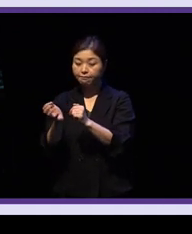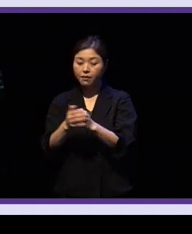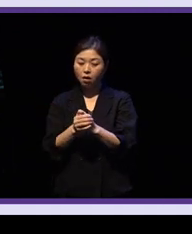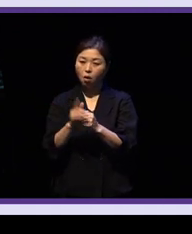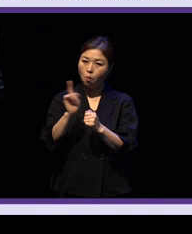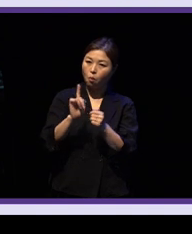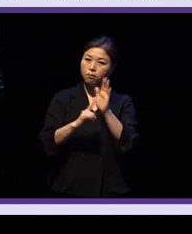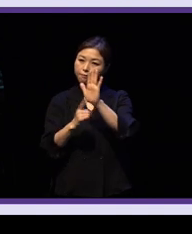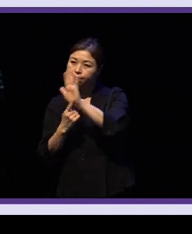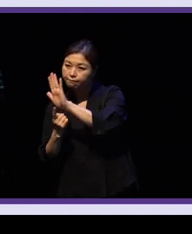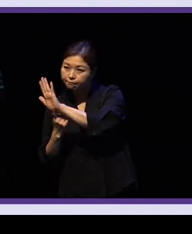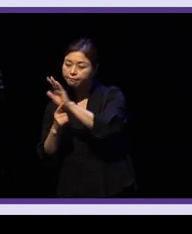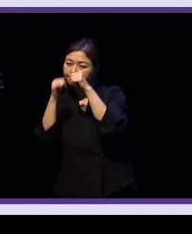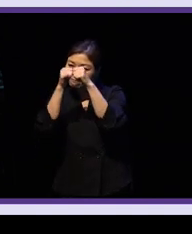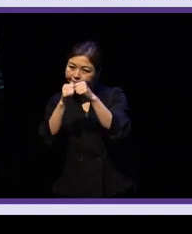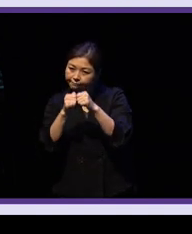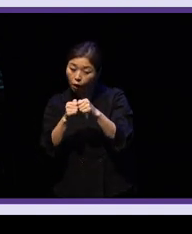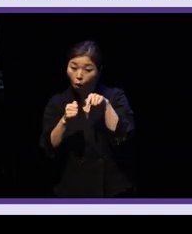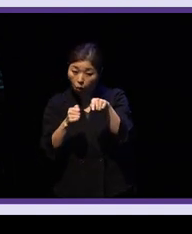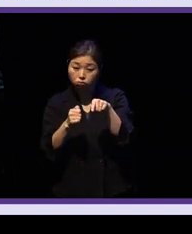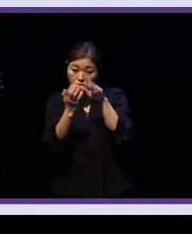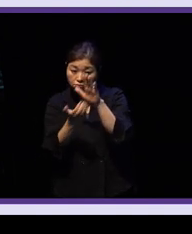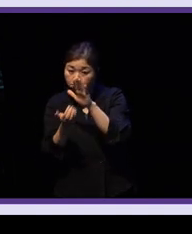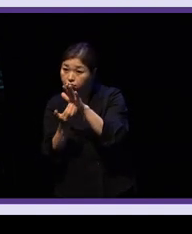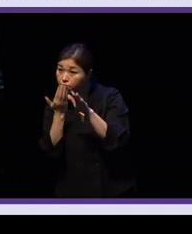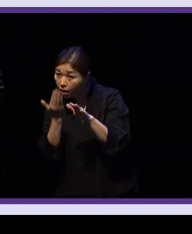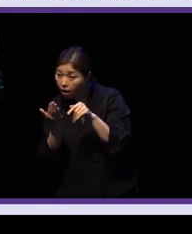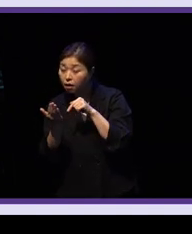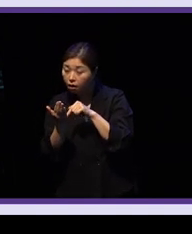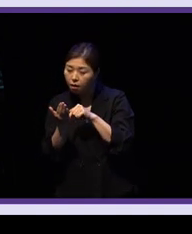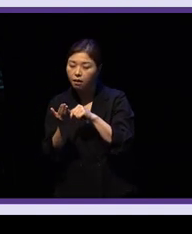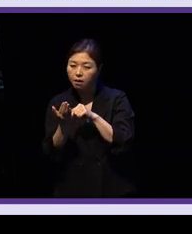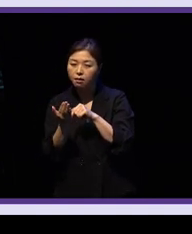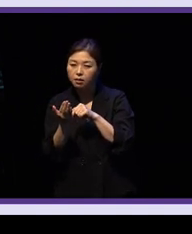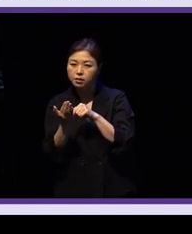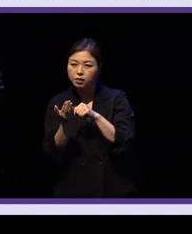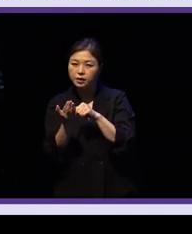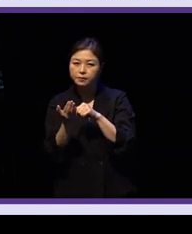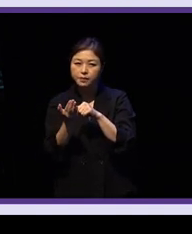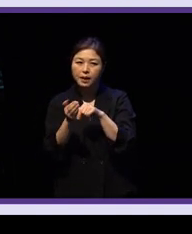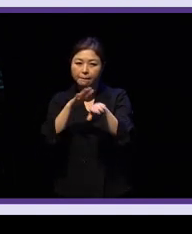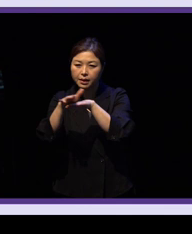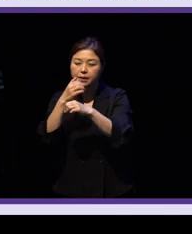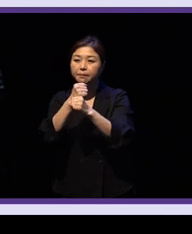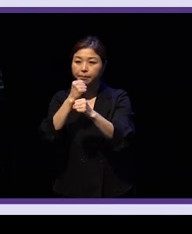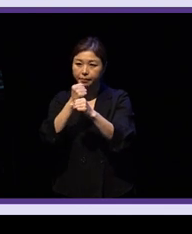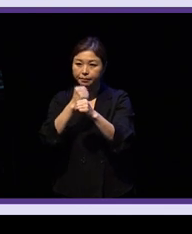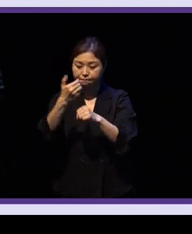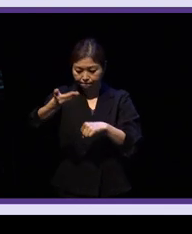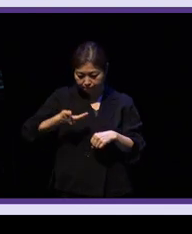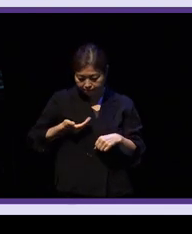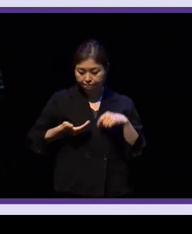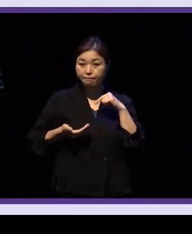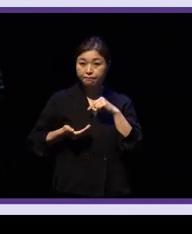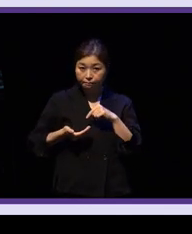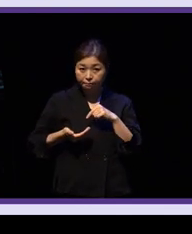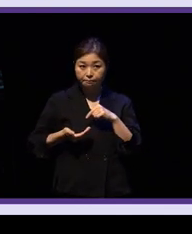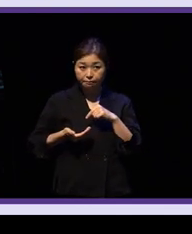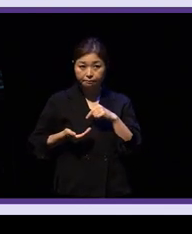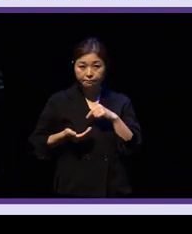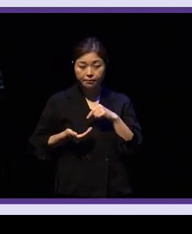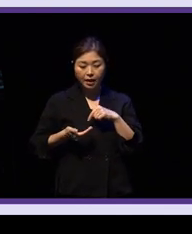프로그램들을 좀 구체적으로 실현 가능한 프로그램 수준으로 저희가 양식화하는 어떤 내용들을 받아 가지고 저희가